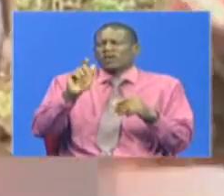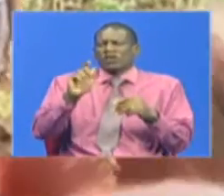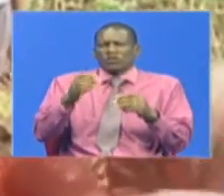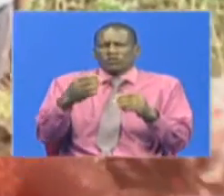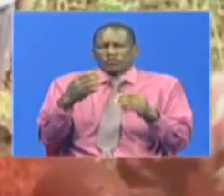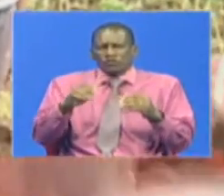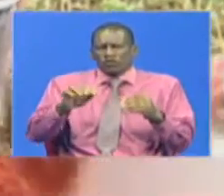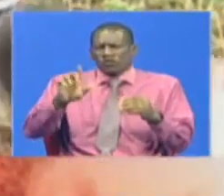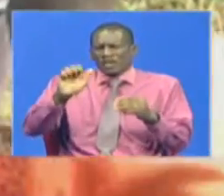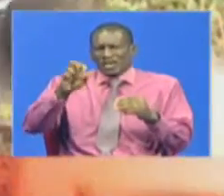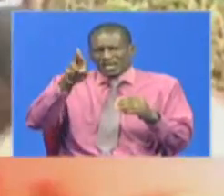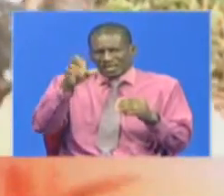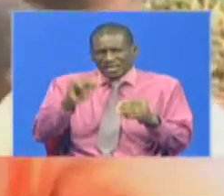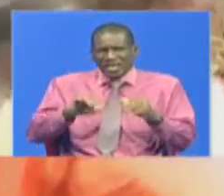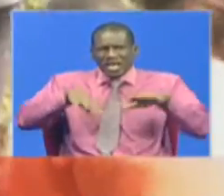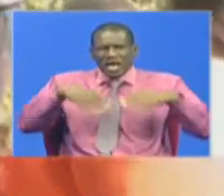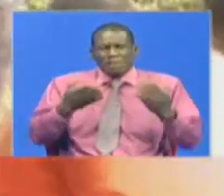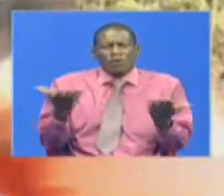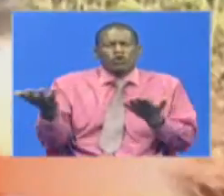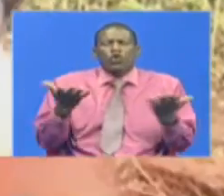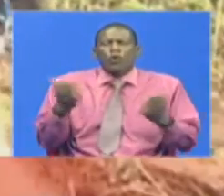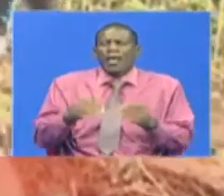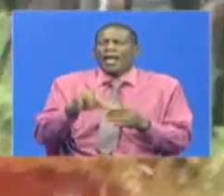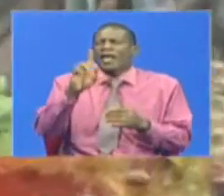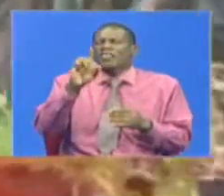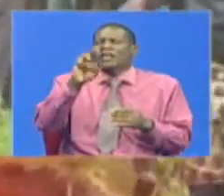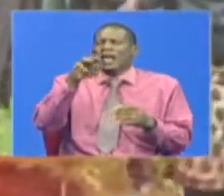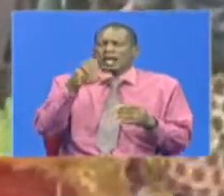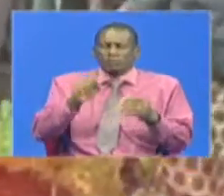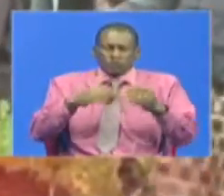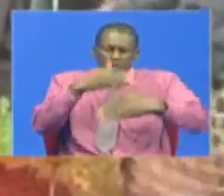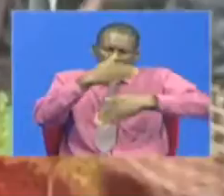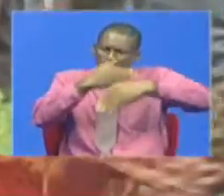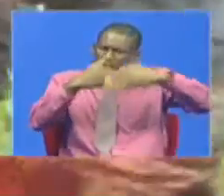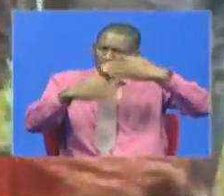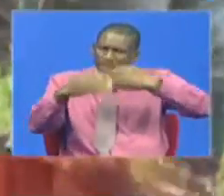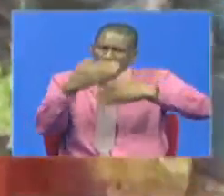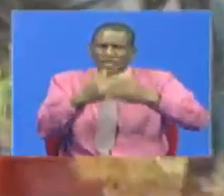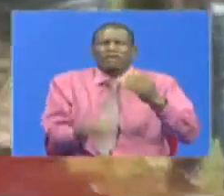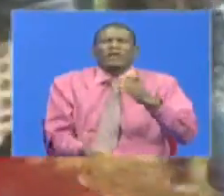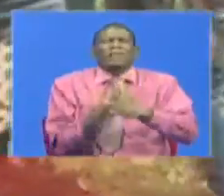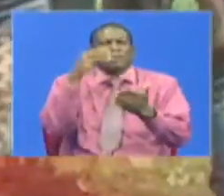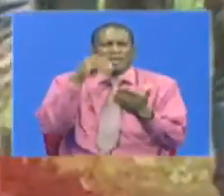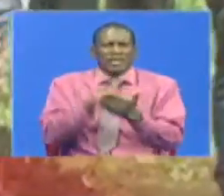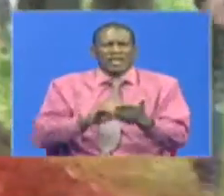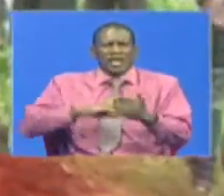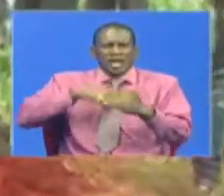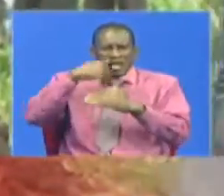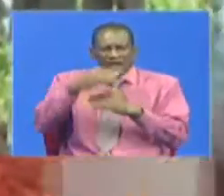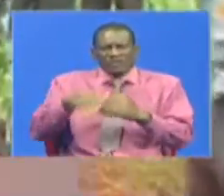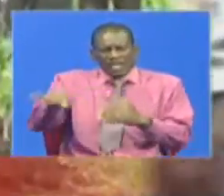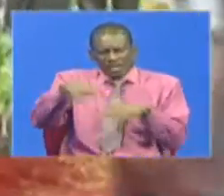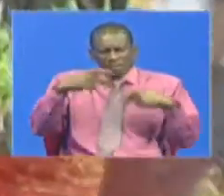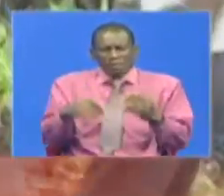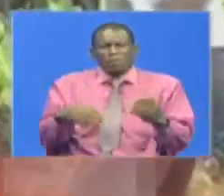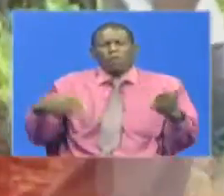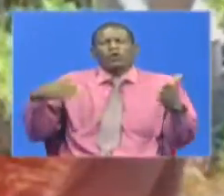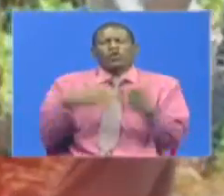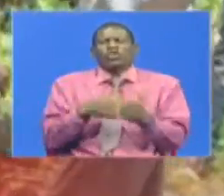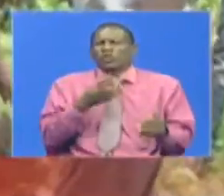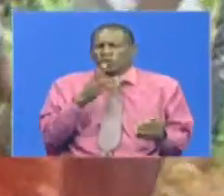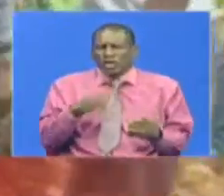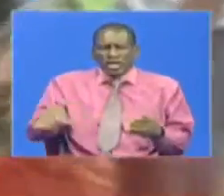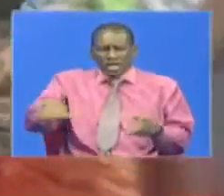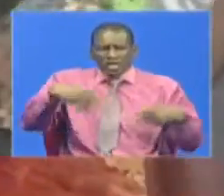ya Lari kuhusu mahali mabwawa yatajengwa umeibuka tena baada ya wakazi kufunga maji. Wakazi